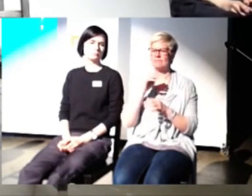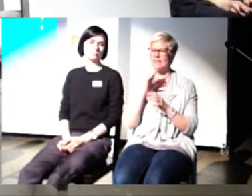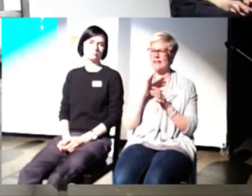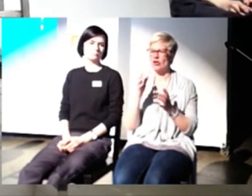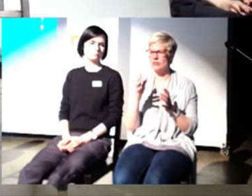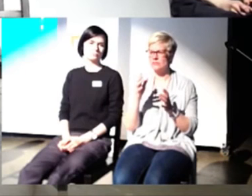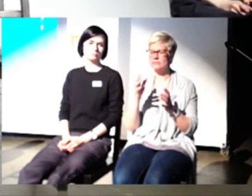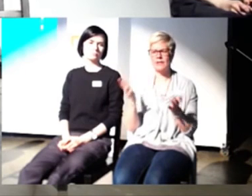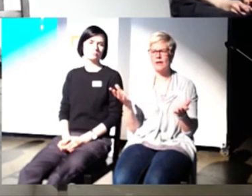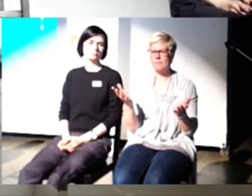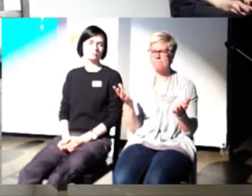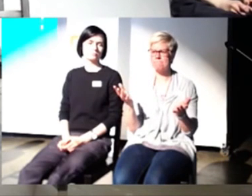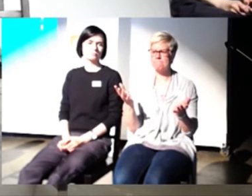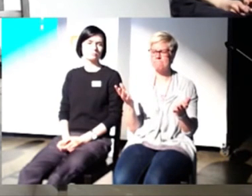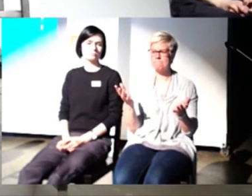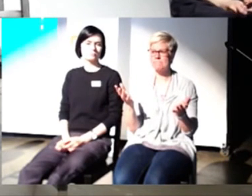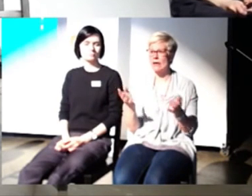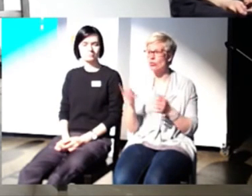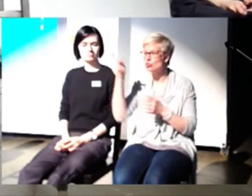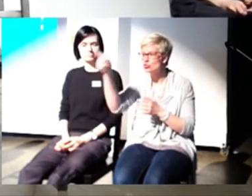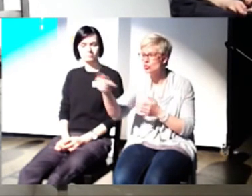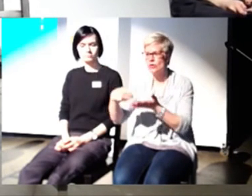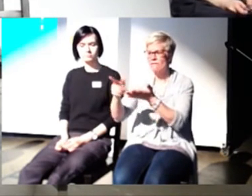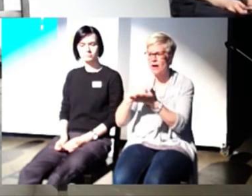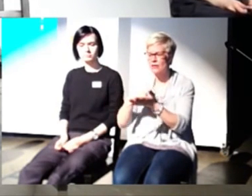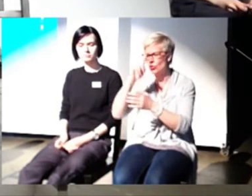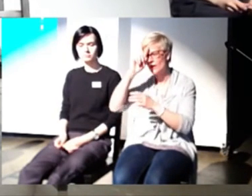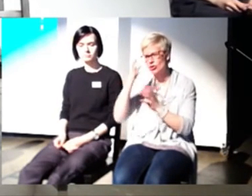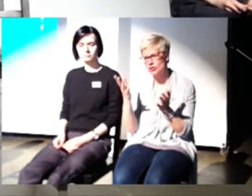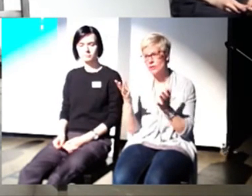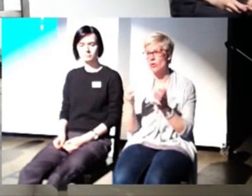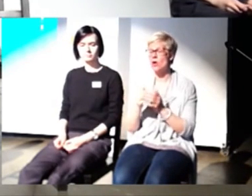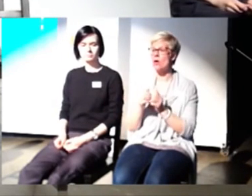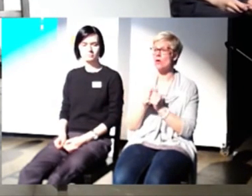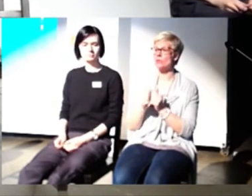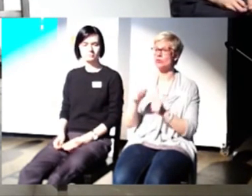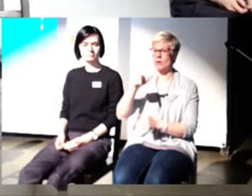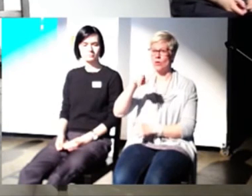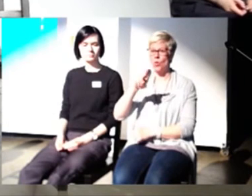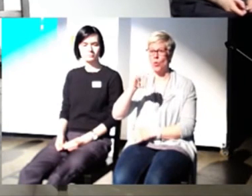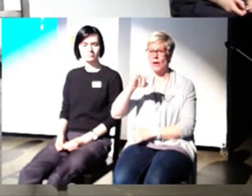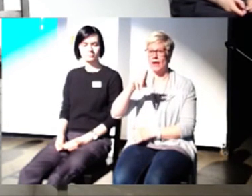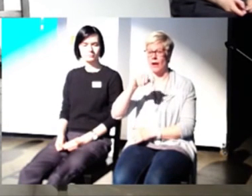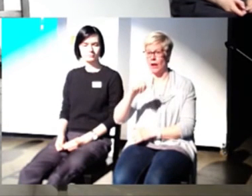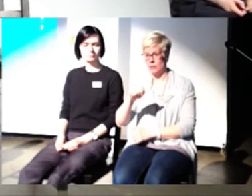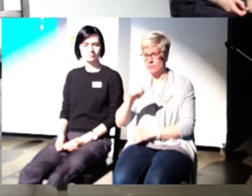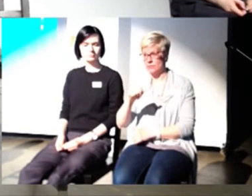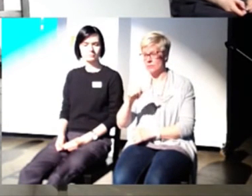ei ehkä olla kysytty ja vaadittu niin paljon. En tiedä esimerkiksi kun illan kohdalta vahinko, että tulet täällä, jos nyt seuraat netistä,